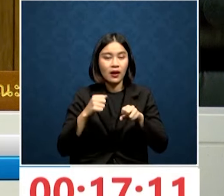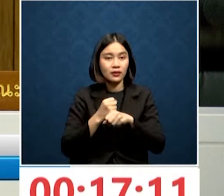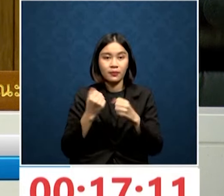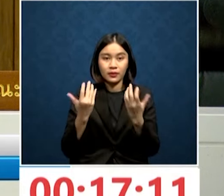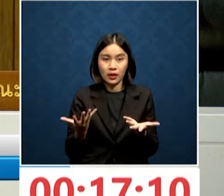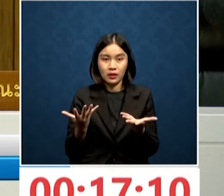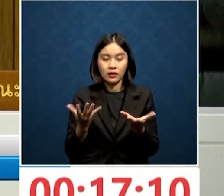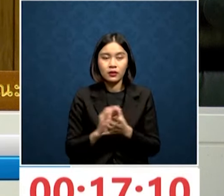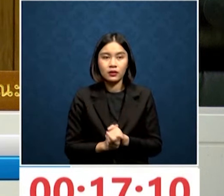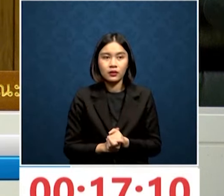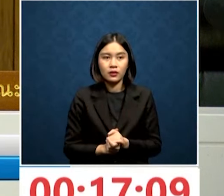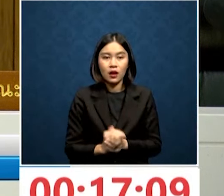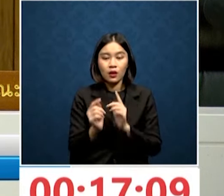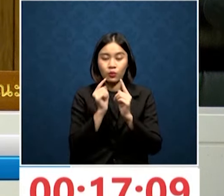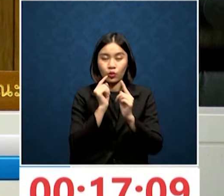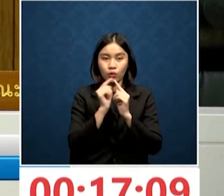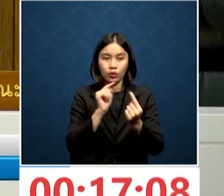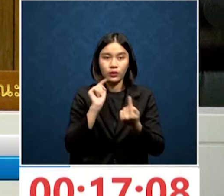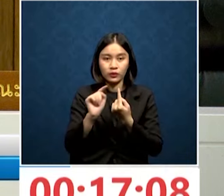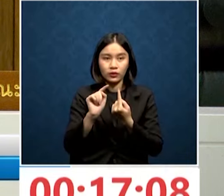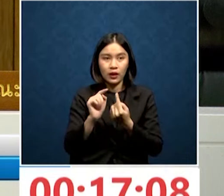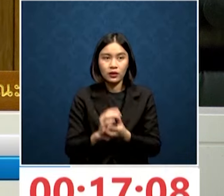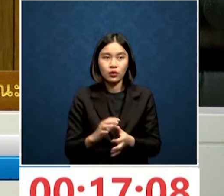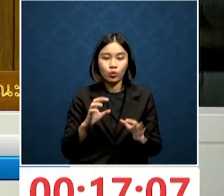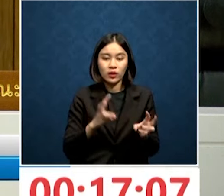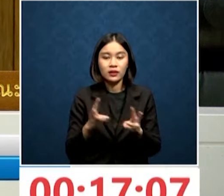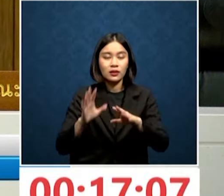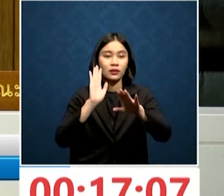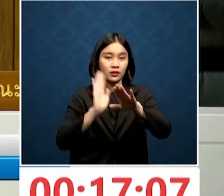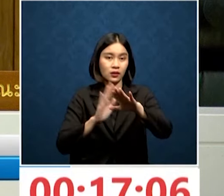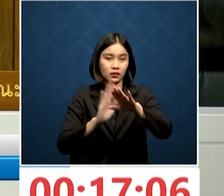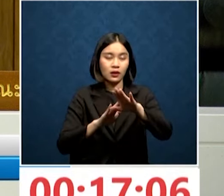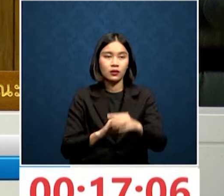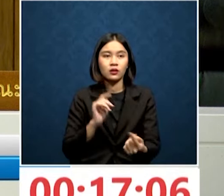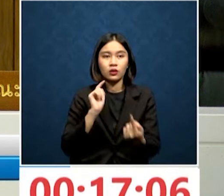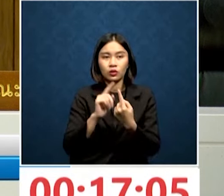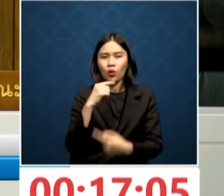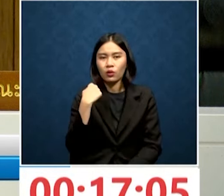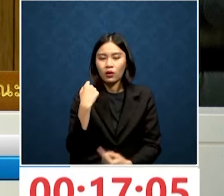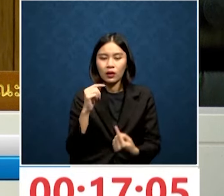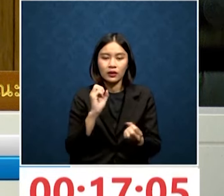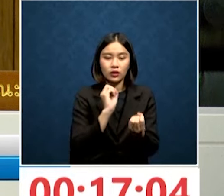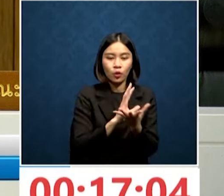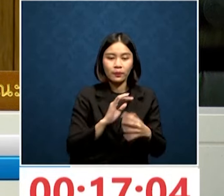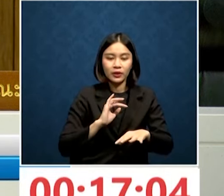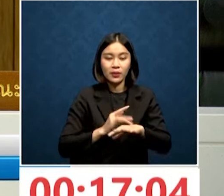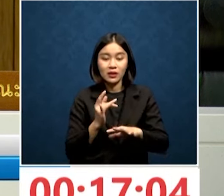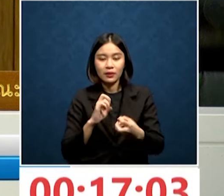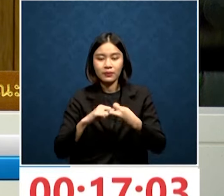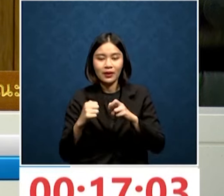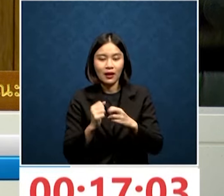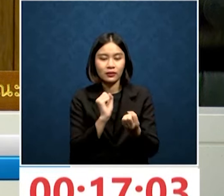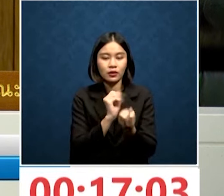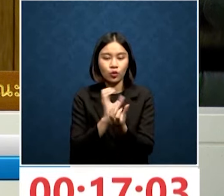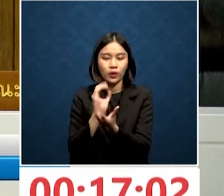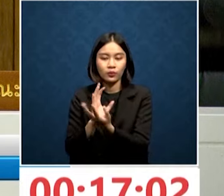าะได้พูดถึงเรื่องของการแจ้งเตือนสำหรับภัยต่างๆที่